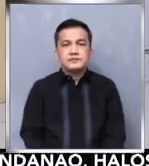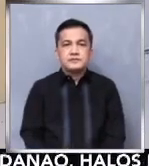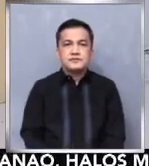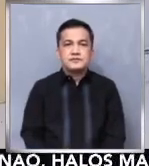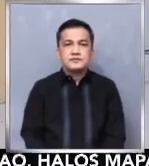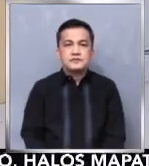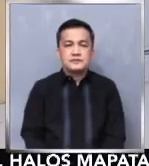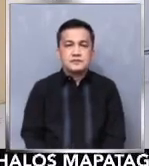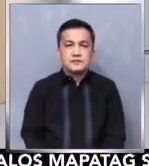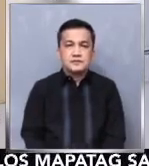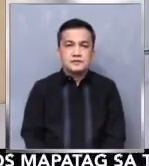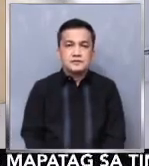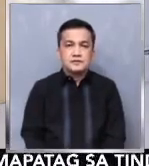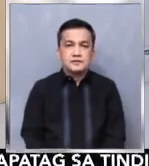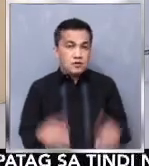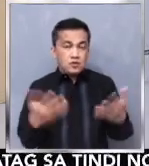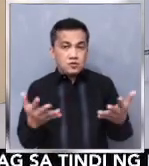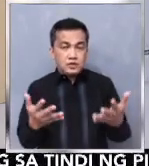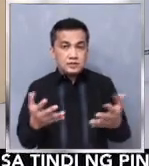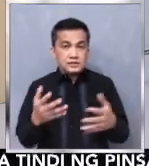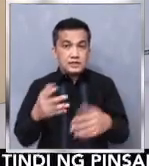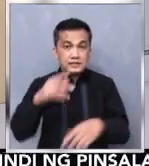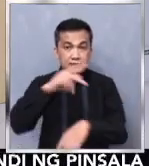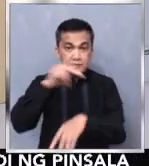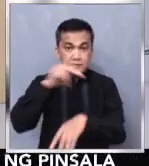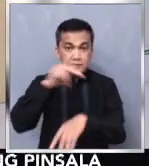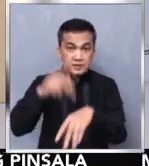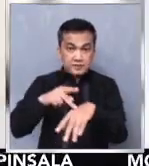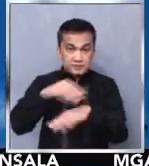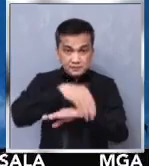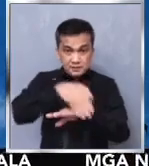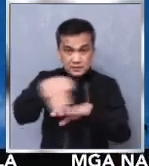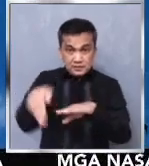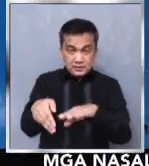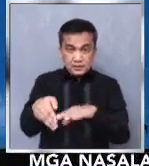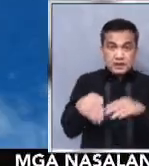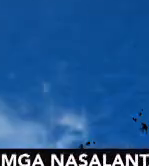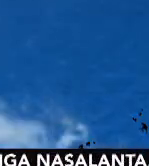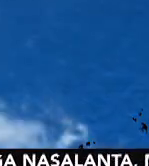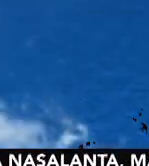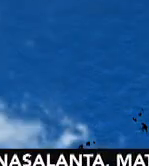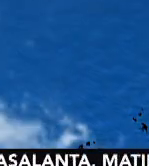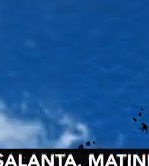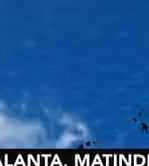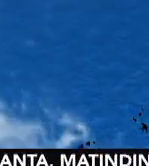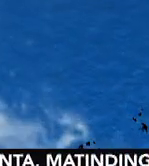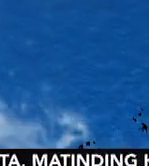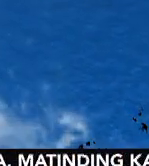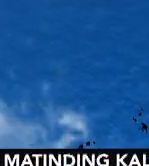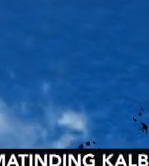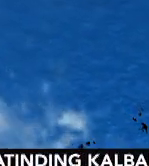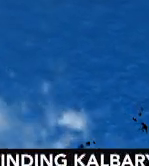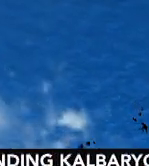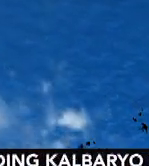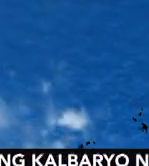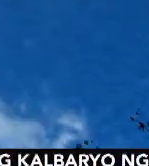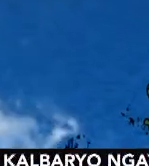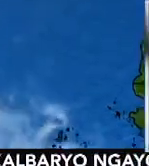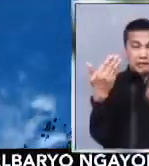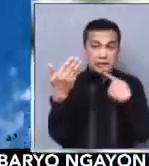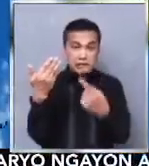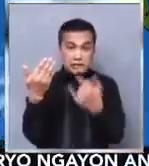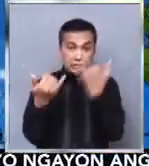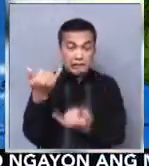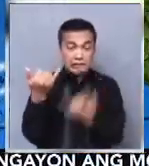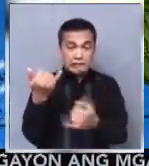Wala na sa Philippine Area of Responsibility ang Bagyong Odette. Huli itong namataan sa coastal water sa Pag-asa Island sa Kalayaan, Palawan.